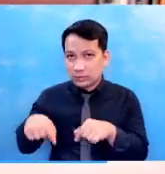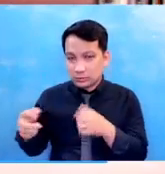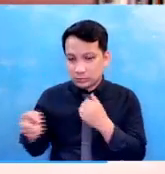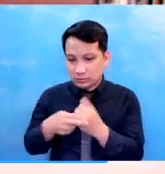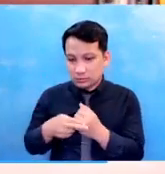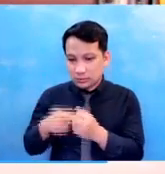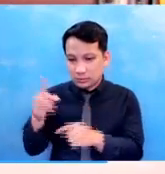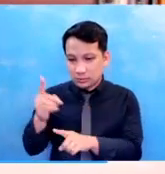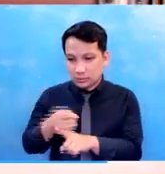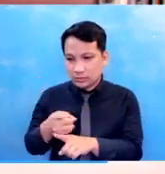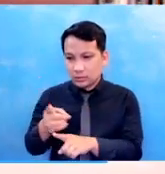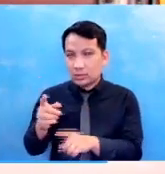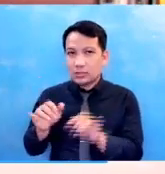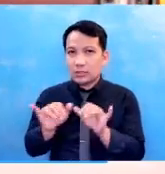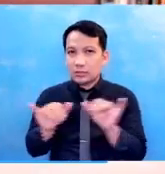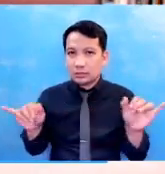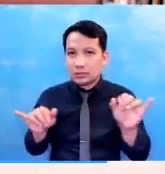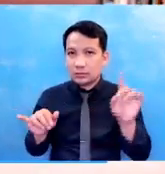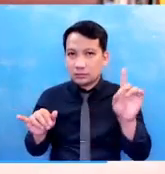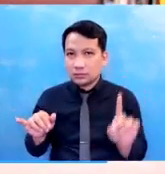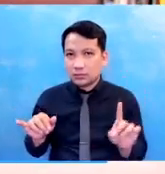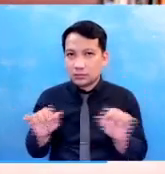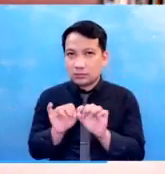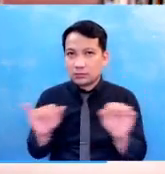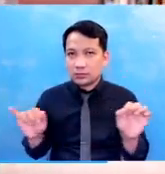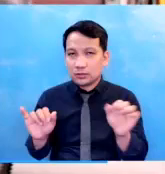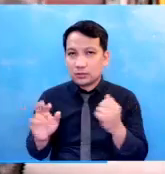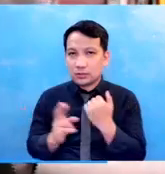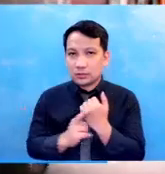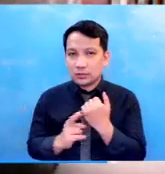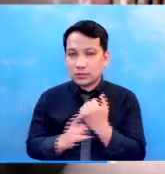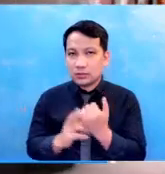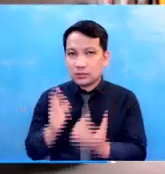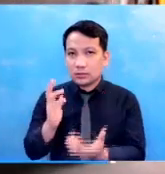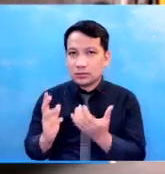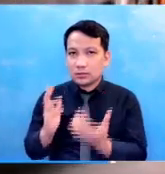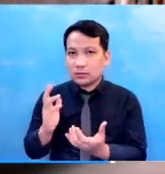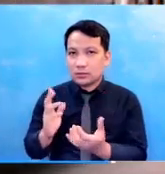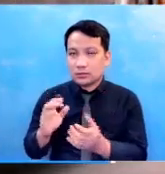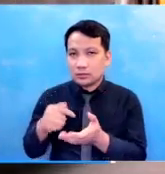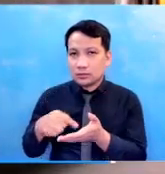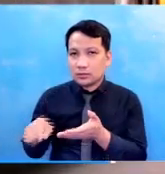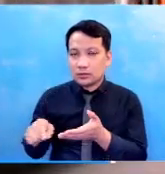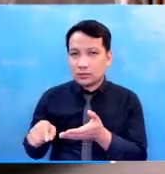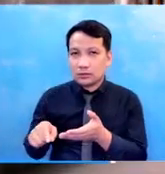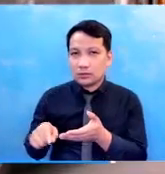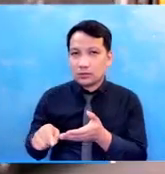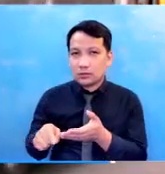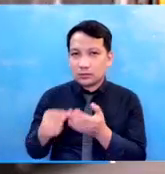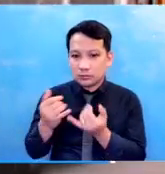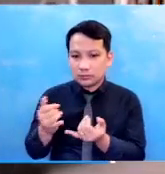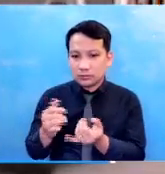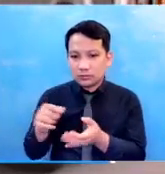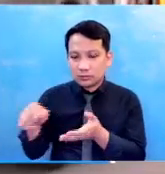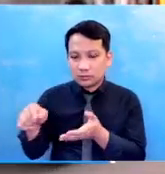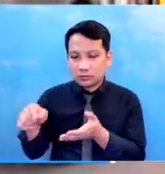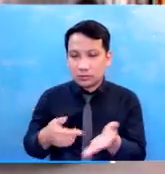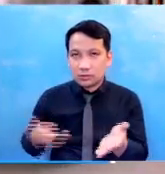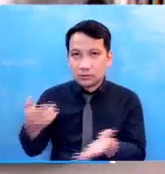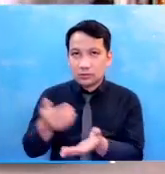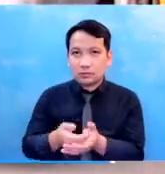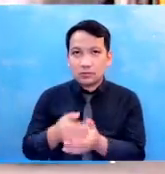mo sa December ay yung presyo dun sa petsa na nag-reserve ka. Posible raw na ang sisingilin sa'yo ay yung current na presyo pagdating